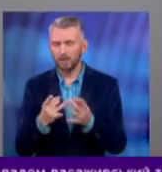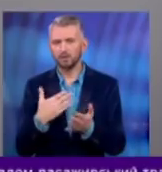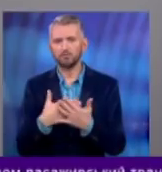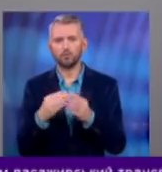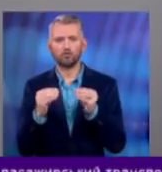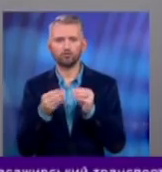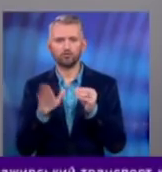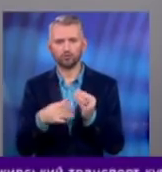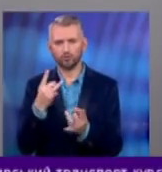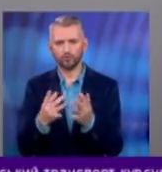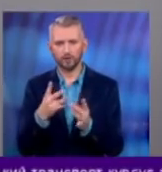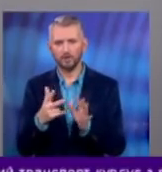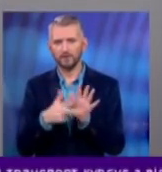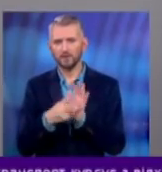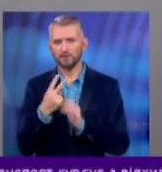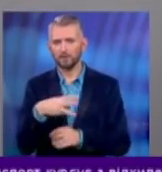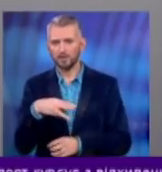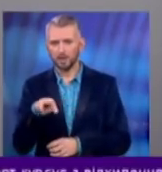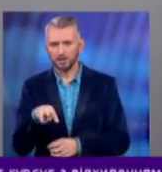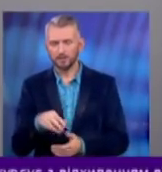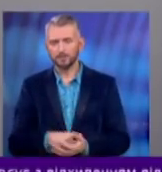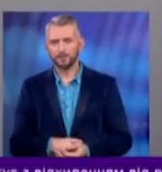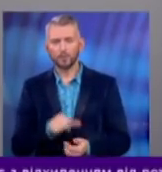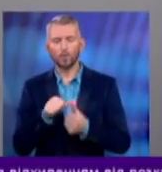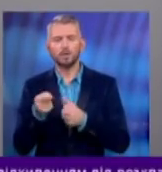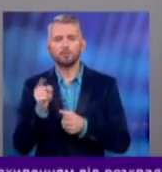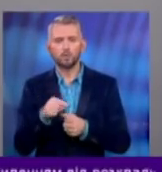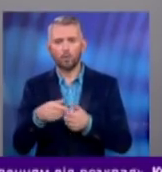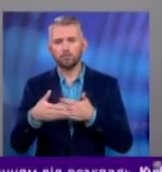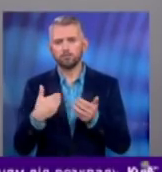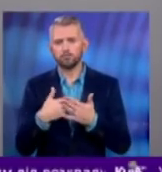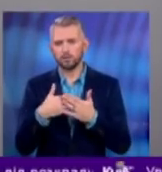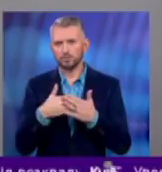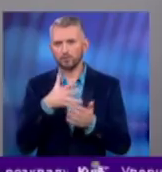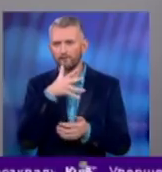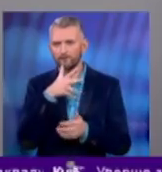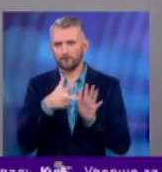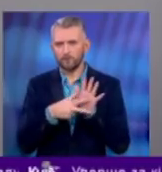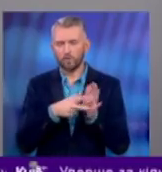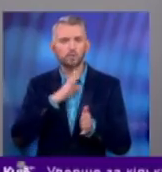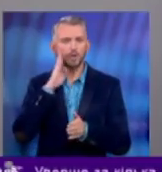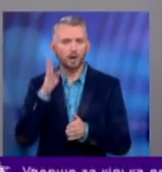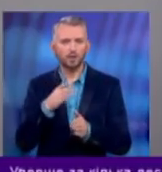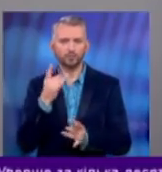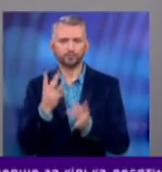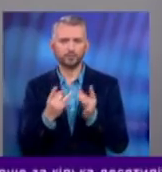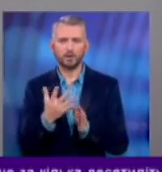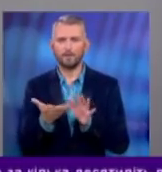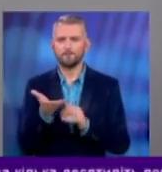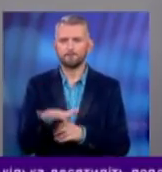мін калібру 82 мм. Окрім цього, з близько 8 ранку окупанти випустили 5 мін